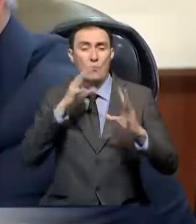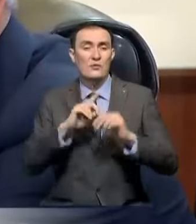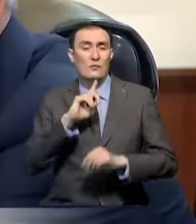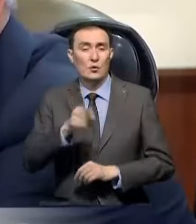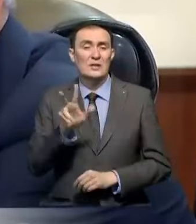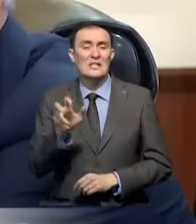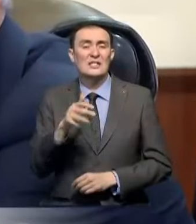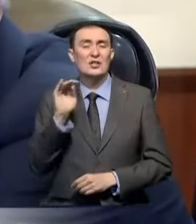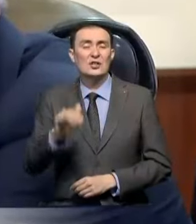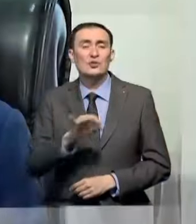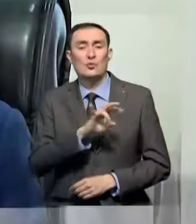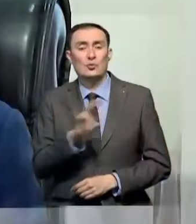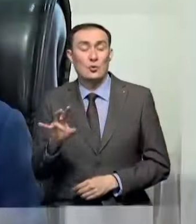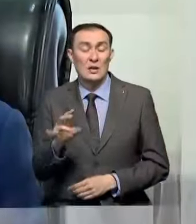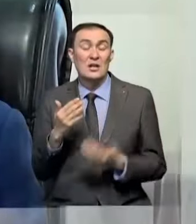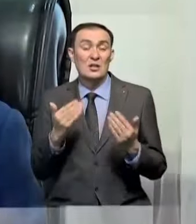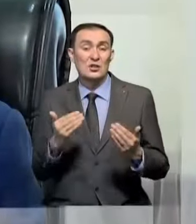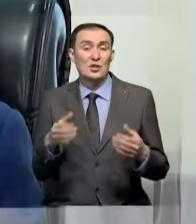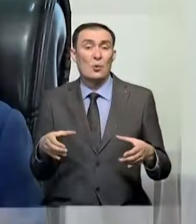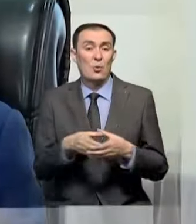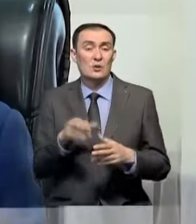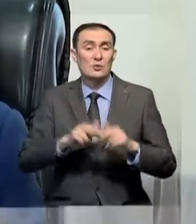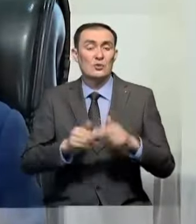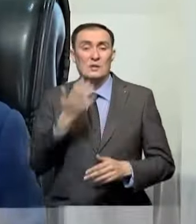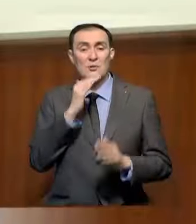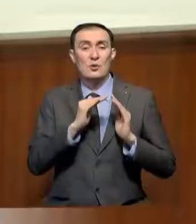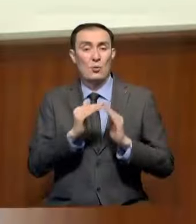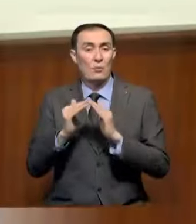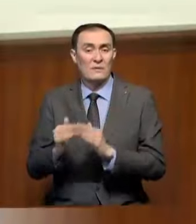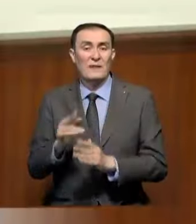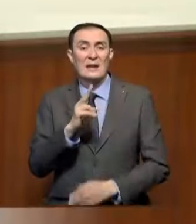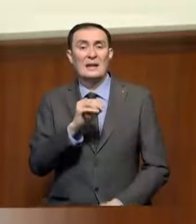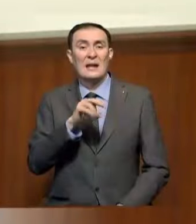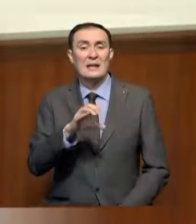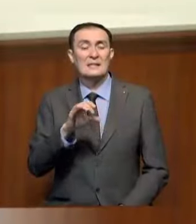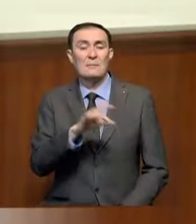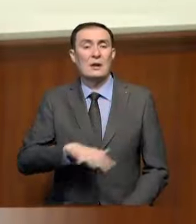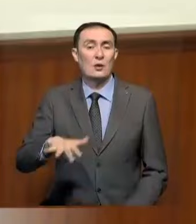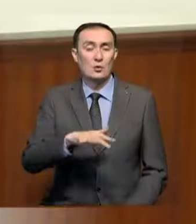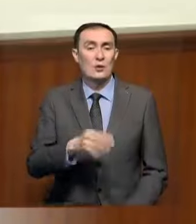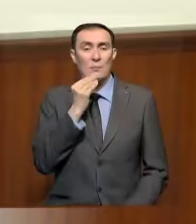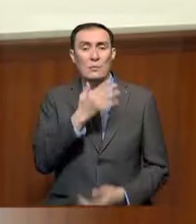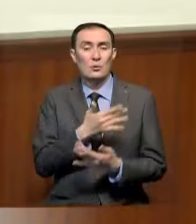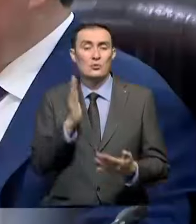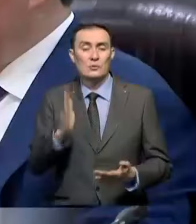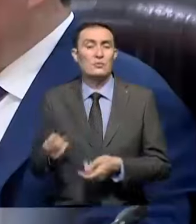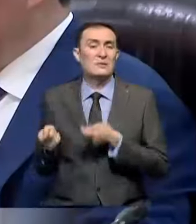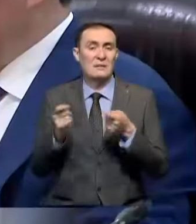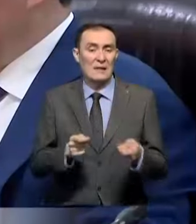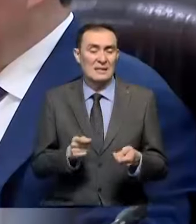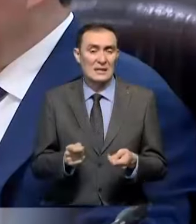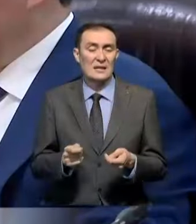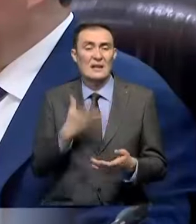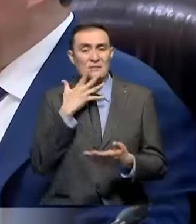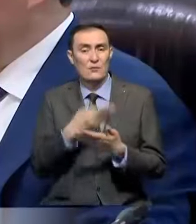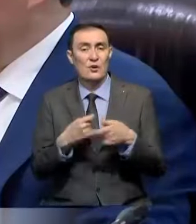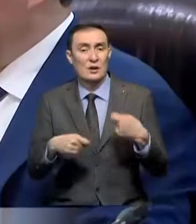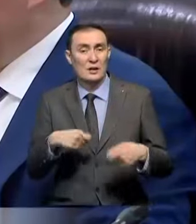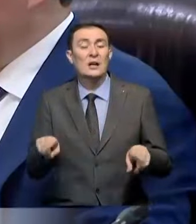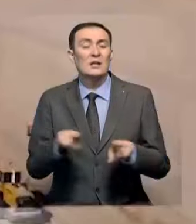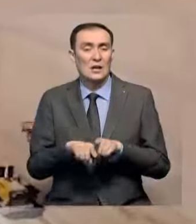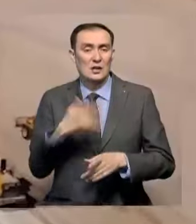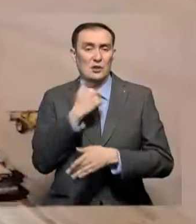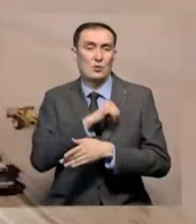300.000 тонн сейчас холдинг строит тепличный комплекс в келес районе продукция будет поставляться как на внутренний